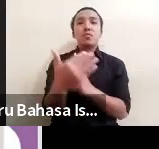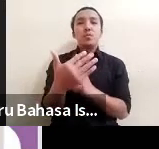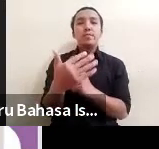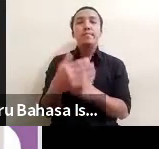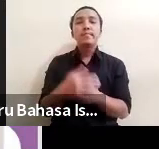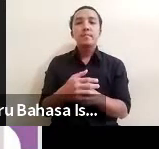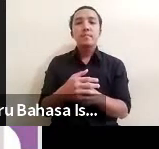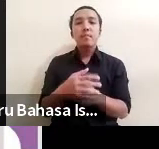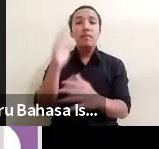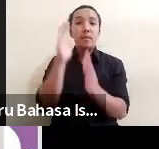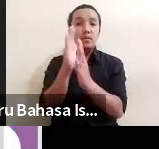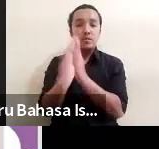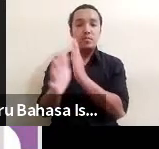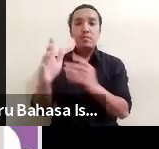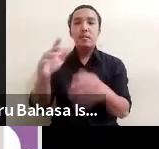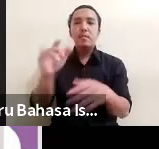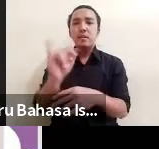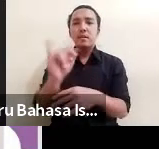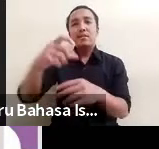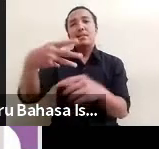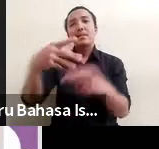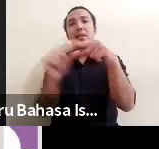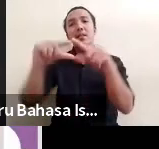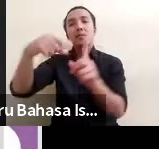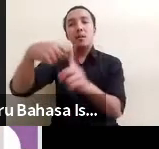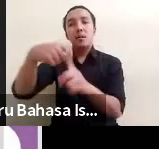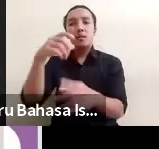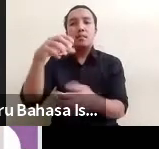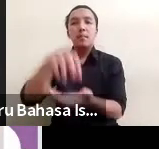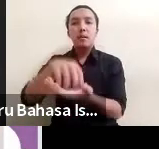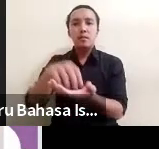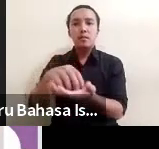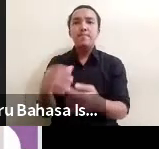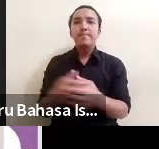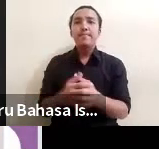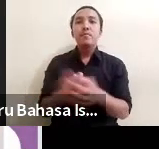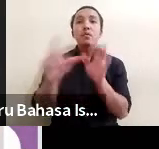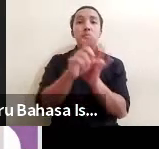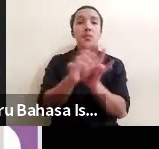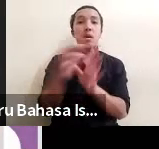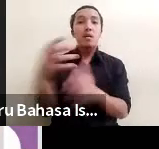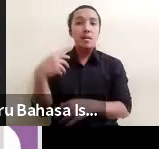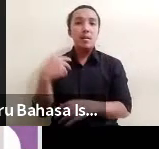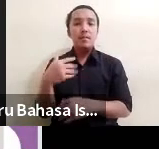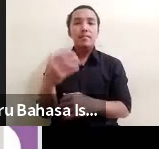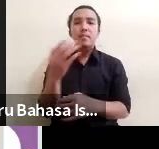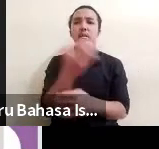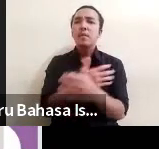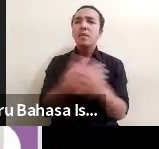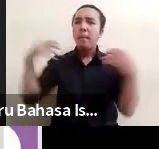difabel di data mana yang tidak punya KTP, begitu ada difabel yang tetap masih tidak punya KTP, oh ternyata memang